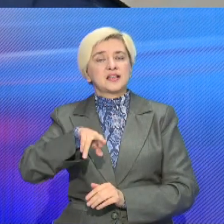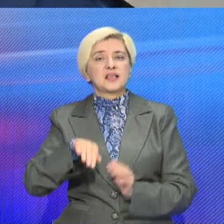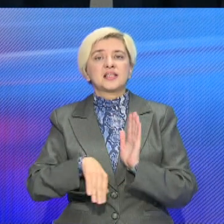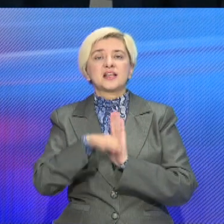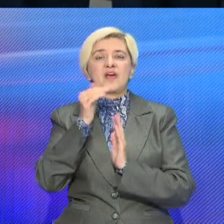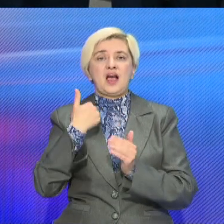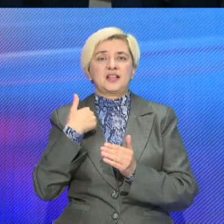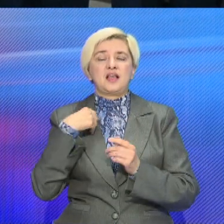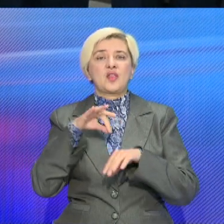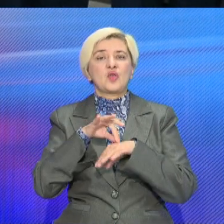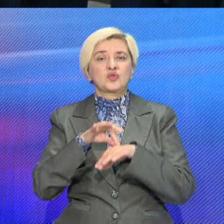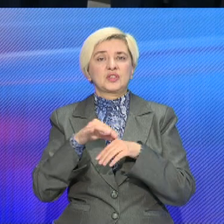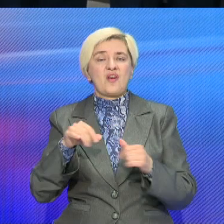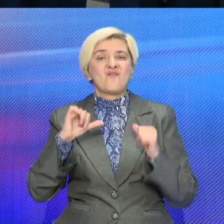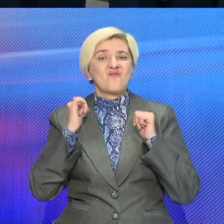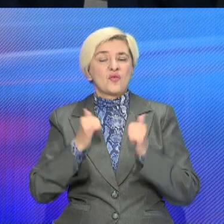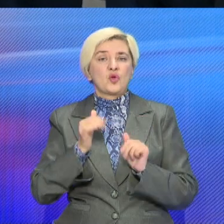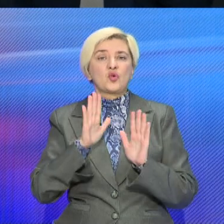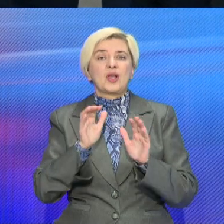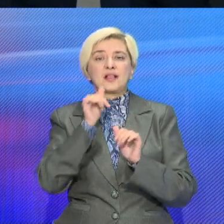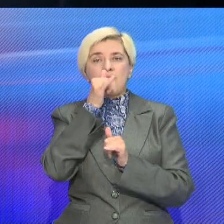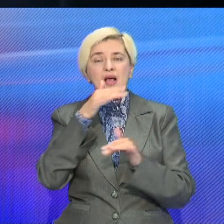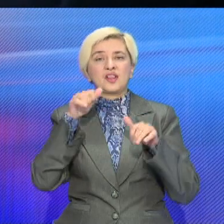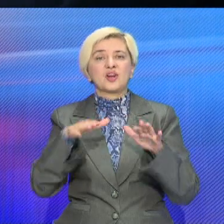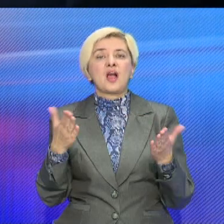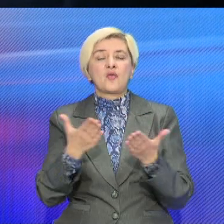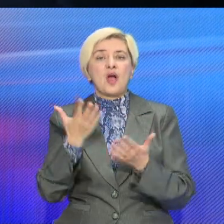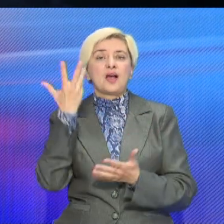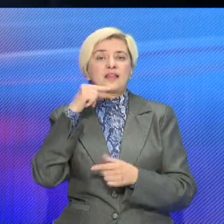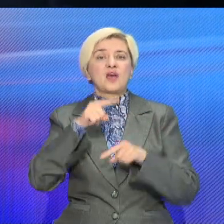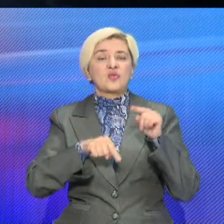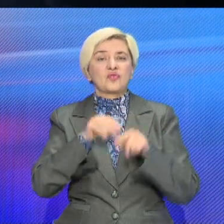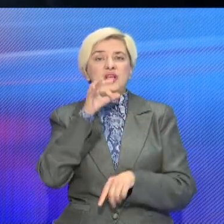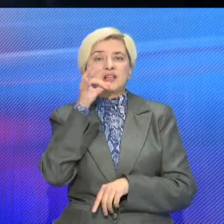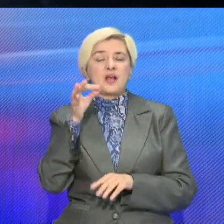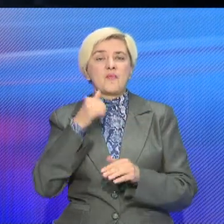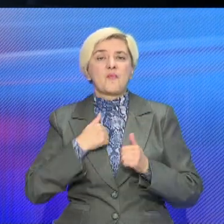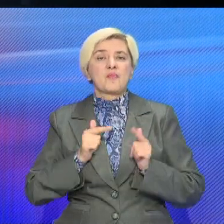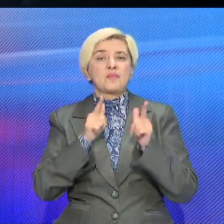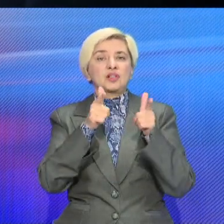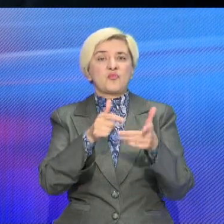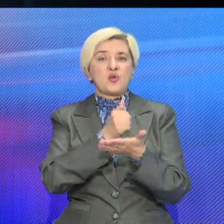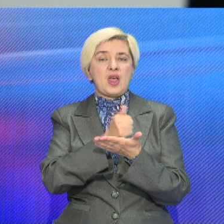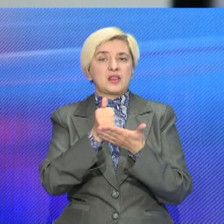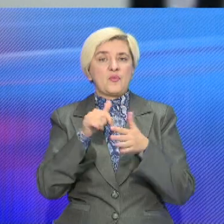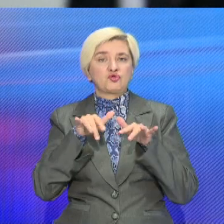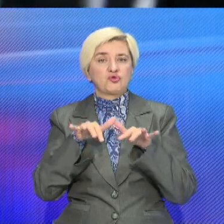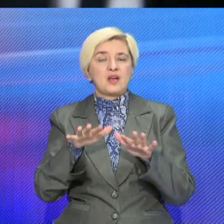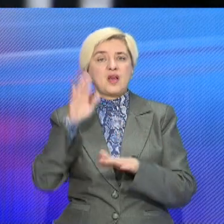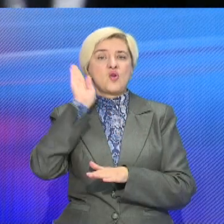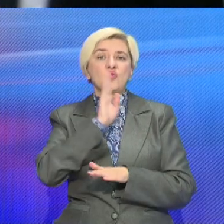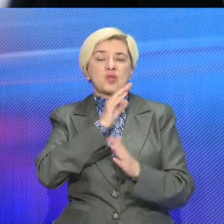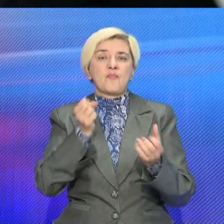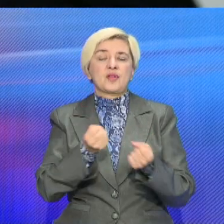форму, вось толькі не магла вызначыцца, якую. Калі ж сказала родным, што паступае на спецыяльнасць мытная справа, бацькі падтрымалі. Решение